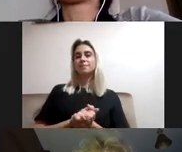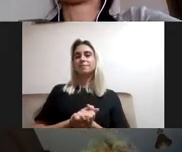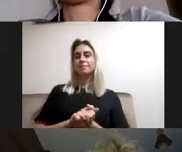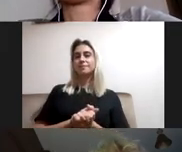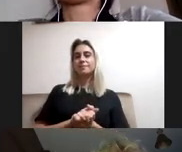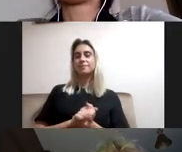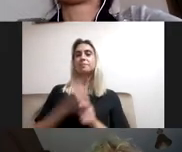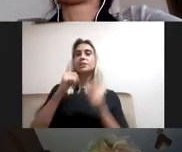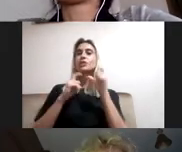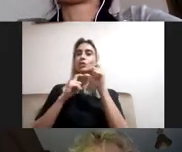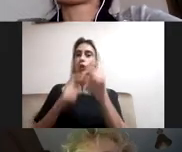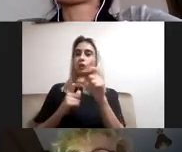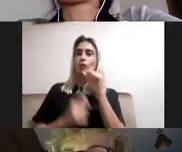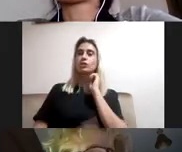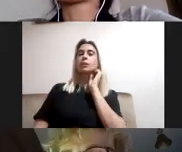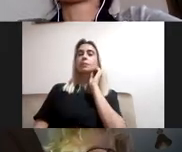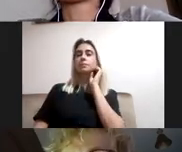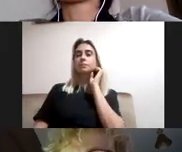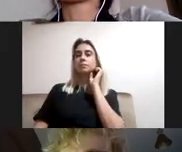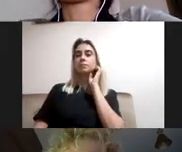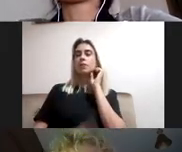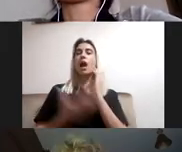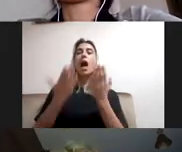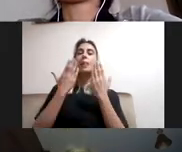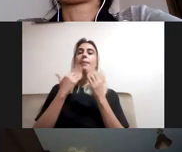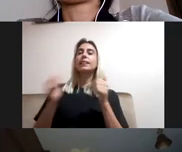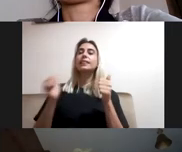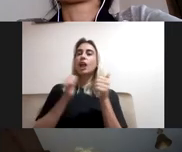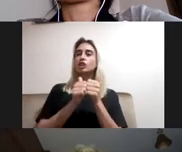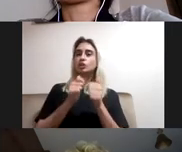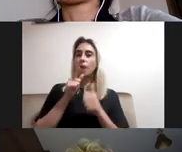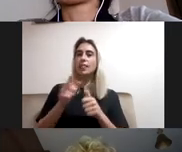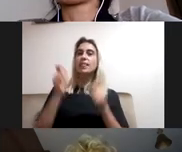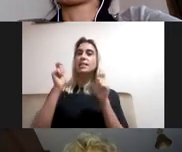soru soracaktım. Biliyorsunuz akademik danışmanlarımızla yaptığımız